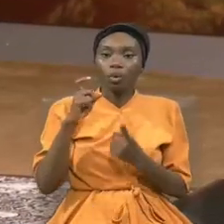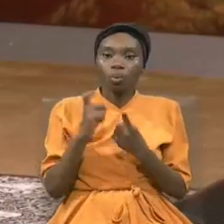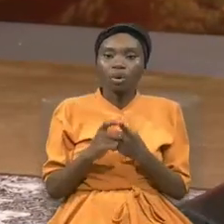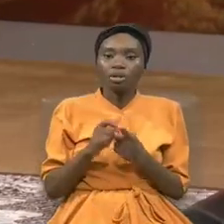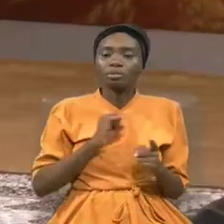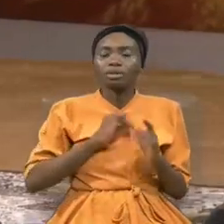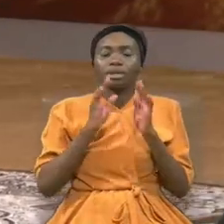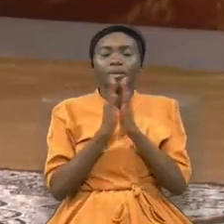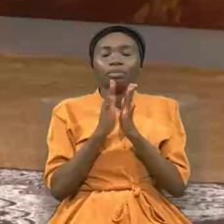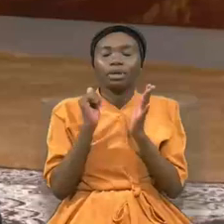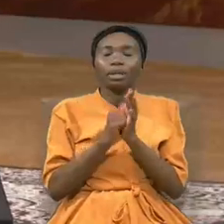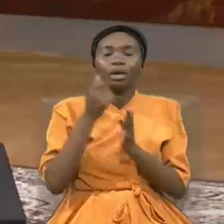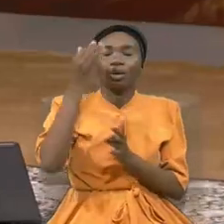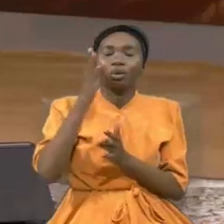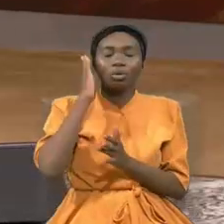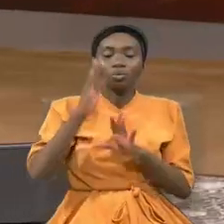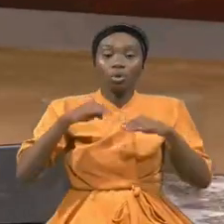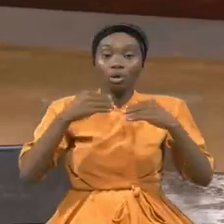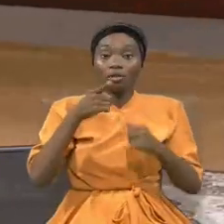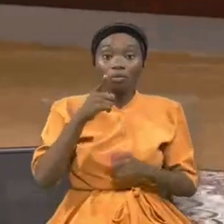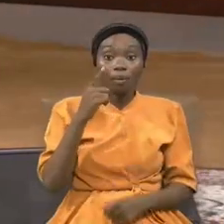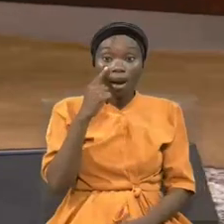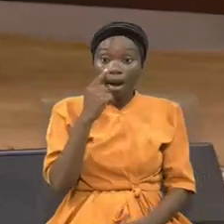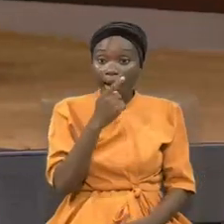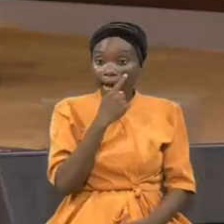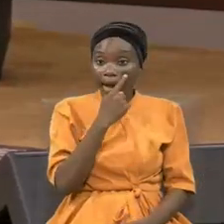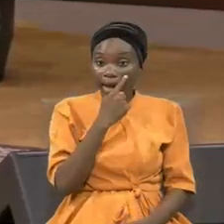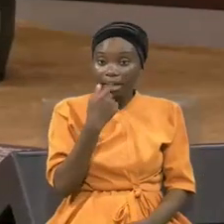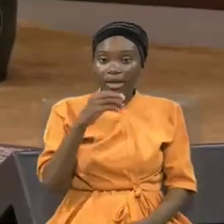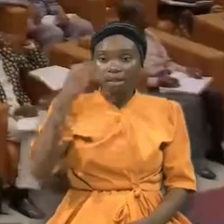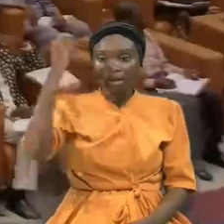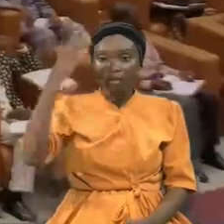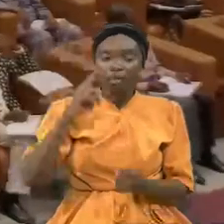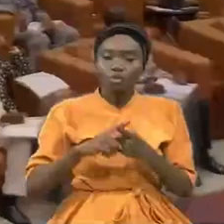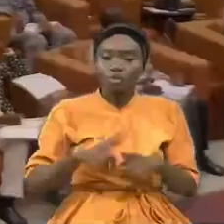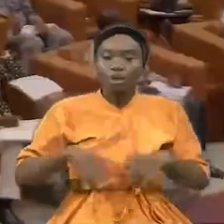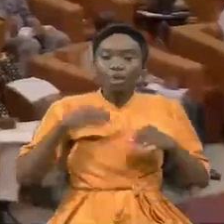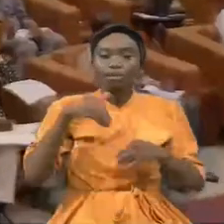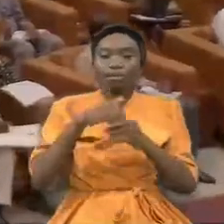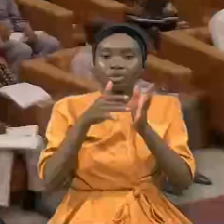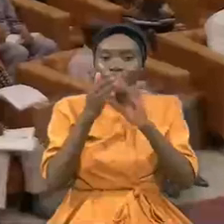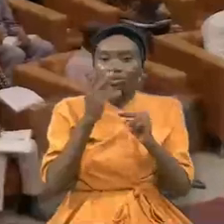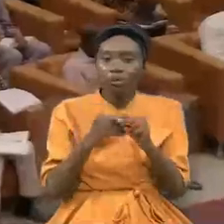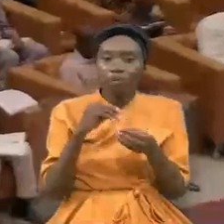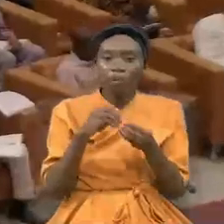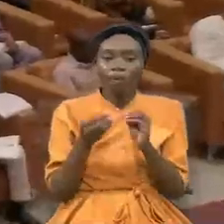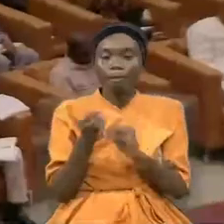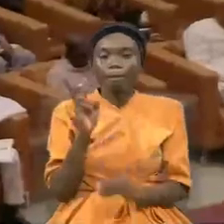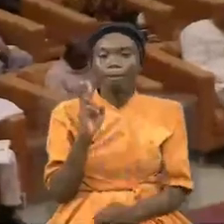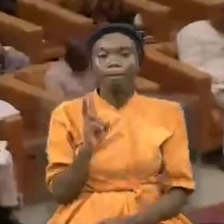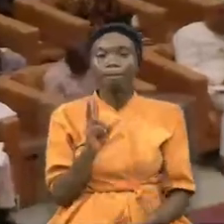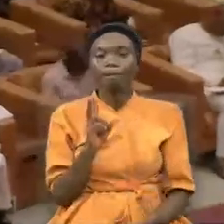Je prie que Dieu vous donne et me donne la grâce pour s'y vivre. Voyons la